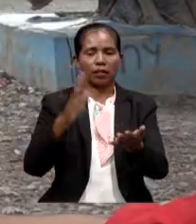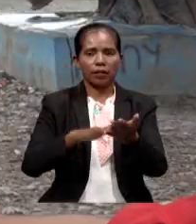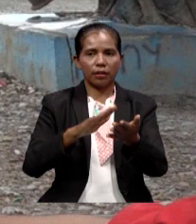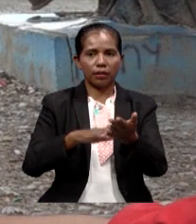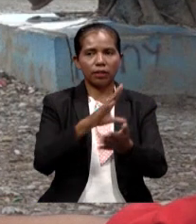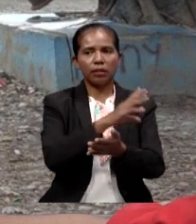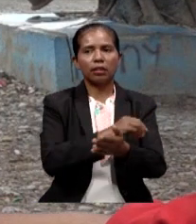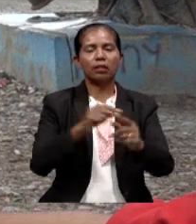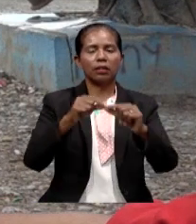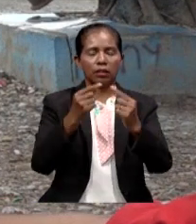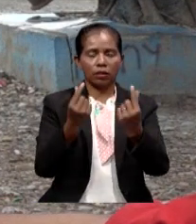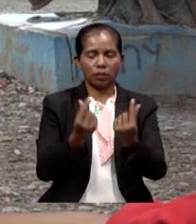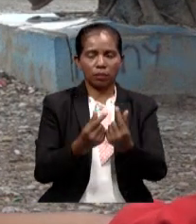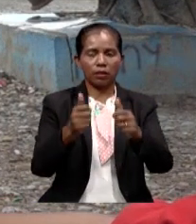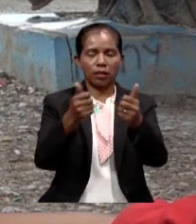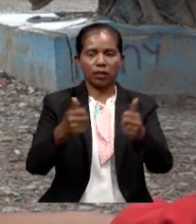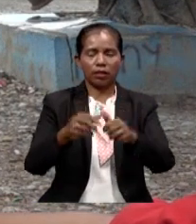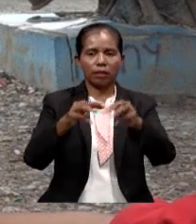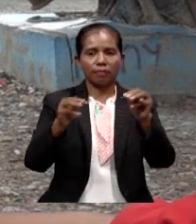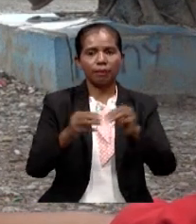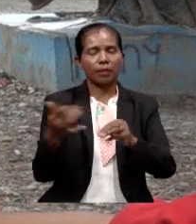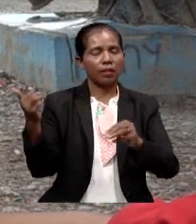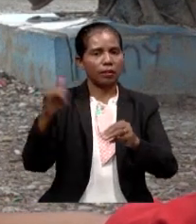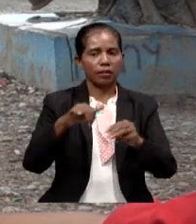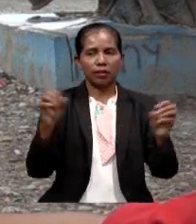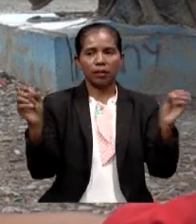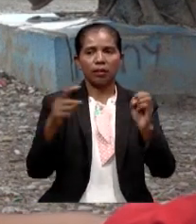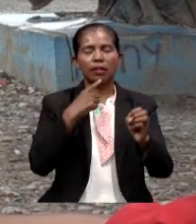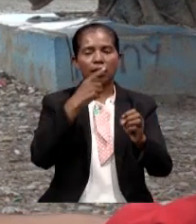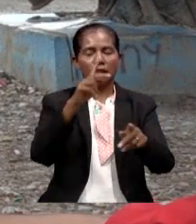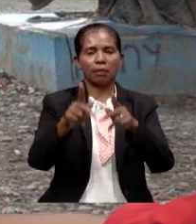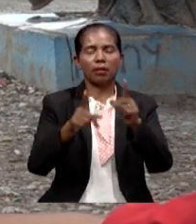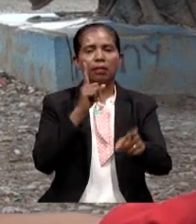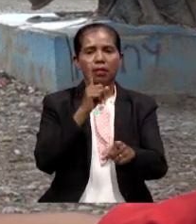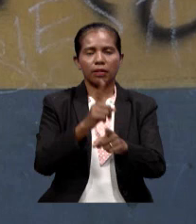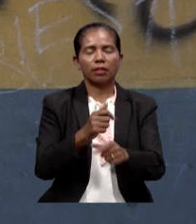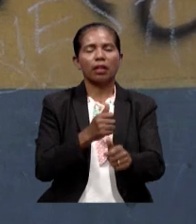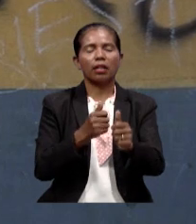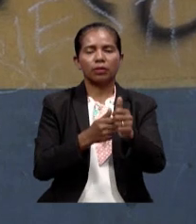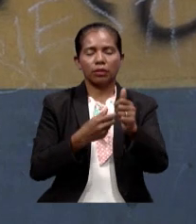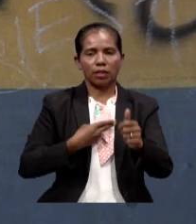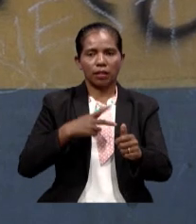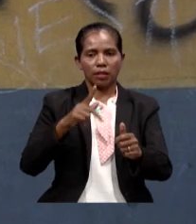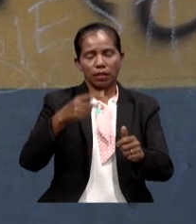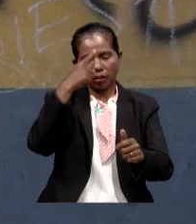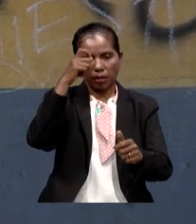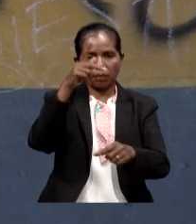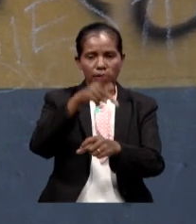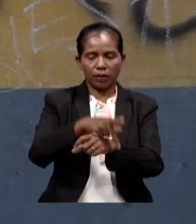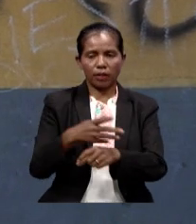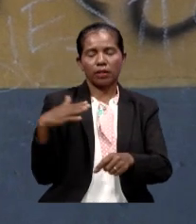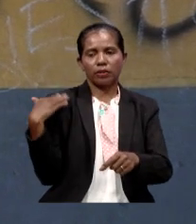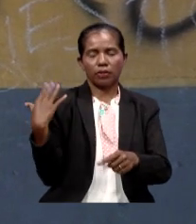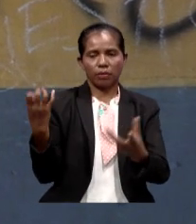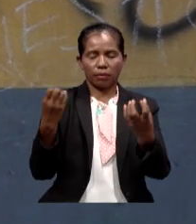simbolo usi grupo arte marciais balun, sira la descobre e maida nebe los hatudu atitudine, tambah ia tempo kalan, zoven